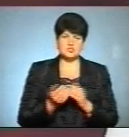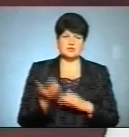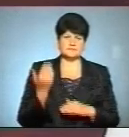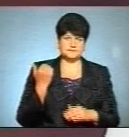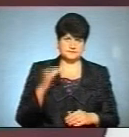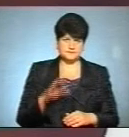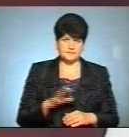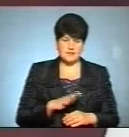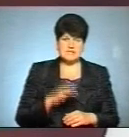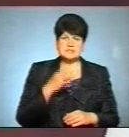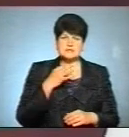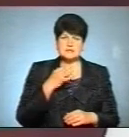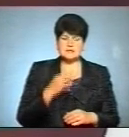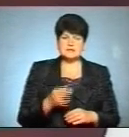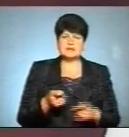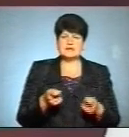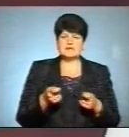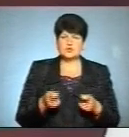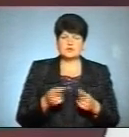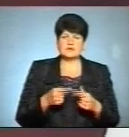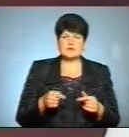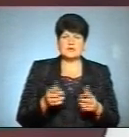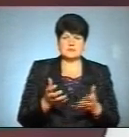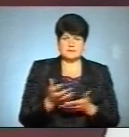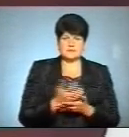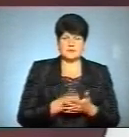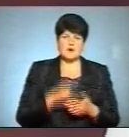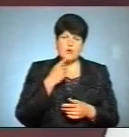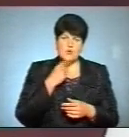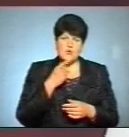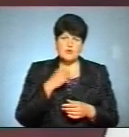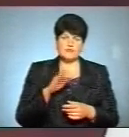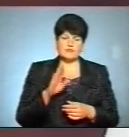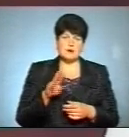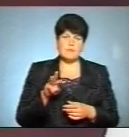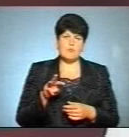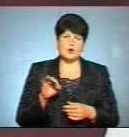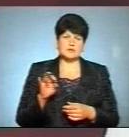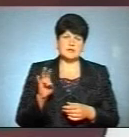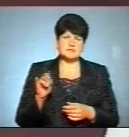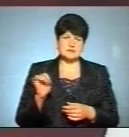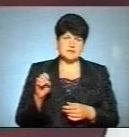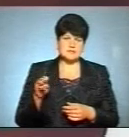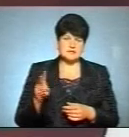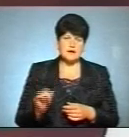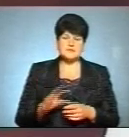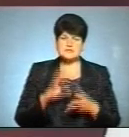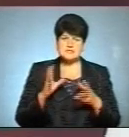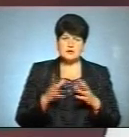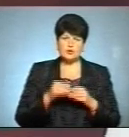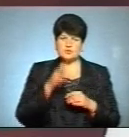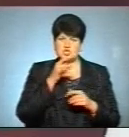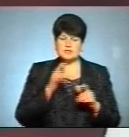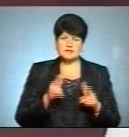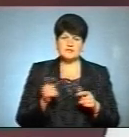карантину, розповіла Суспільному завідувачка відділу заготівлі крові і компонентів Віра Монастирська. Жінка каже, загалом під час карантину